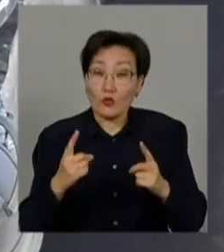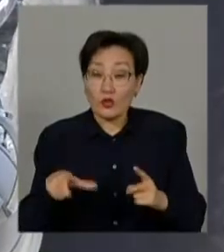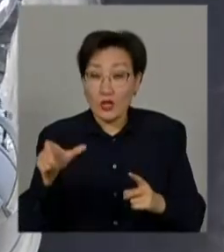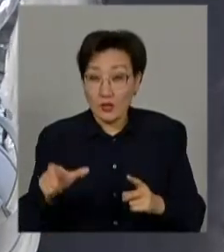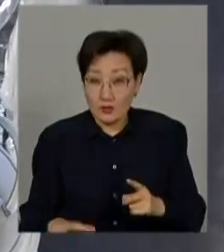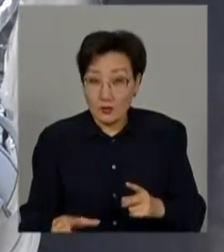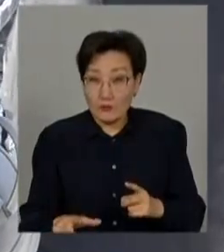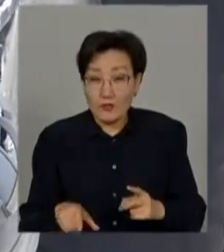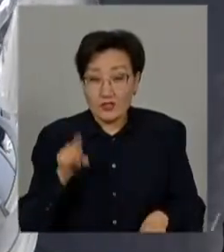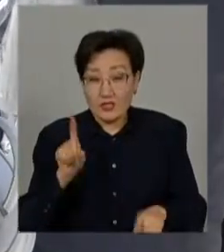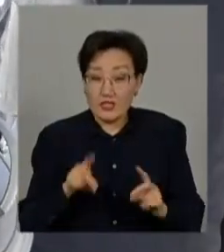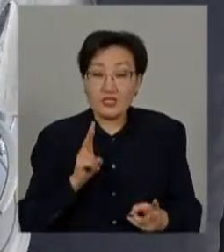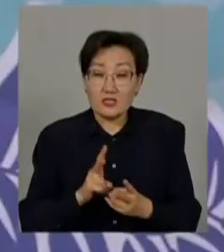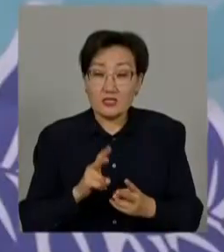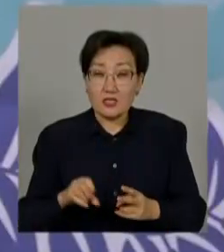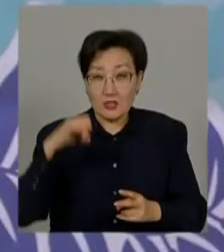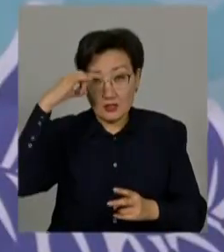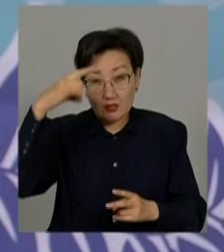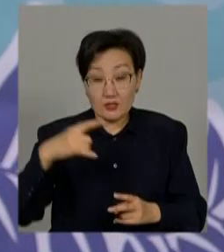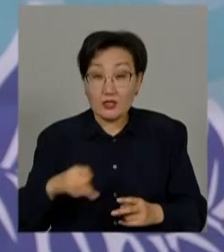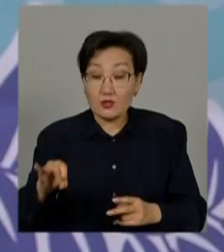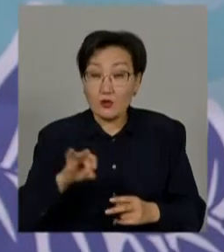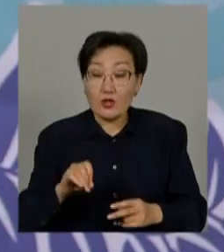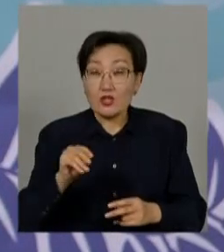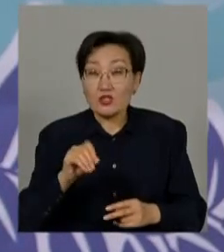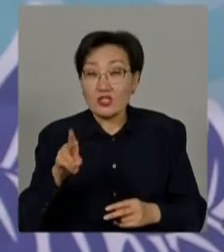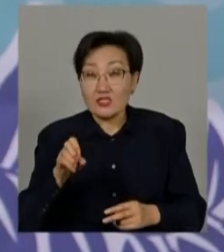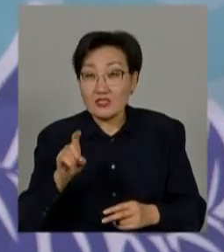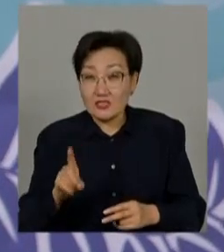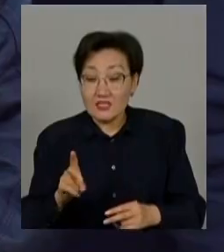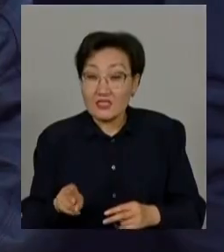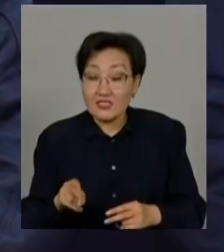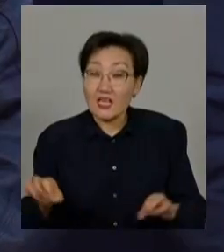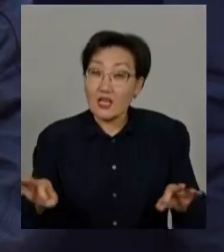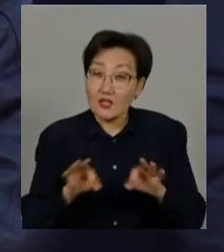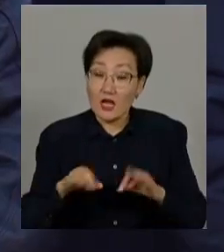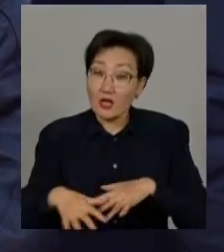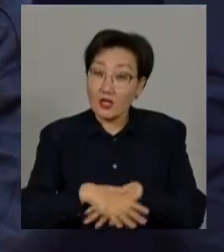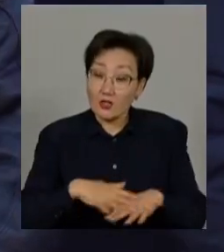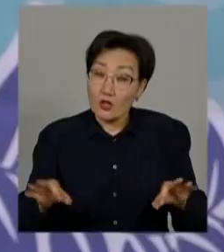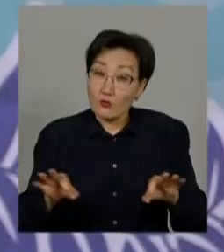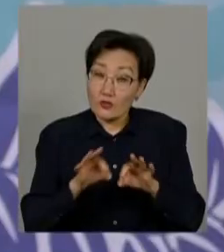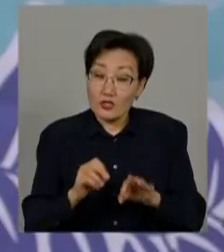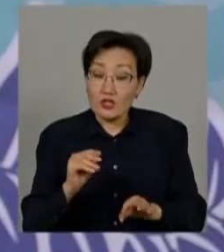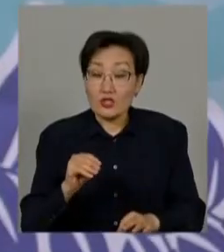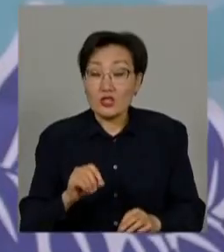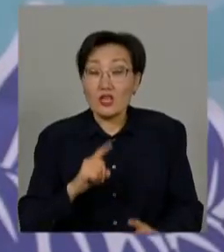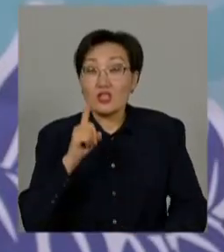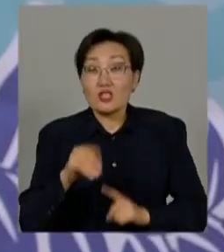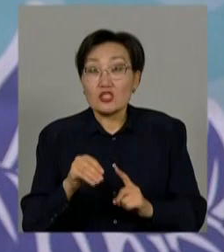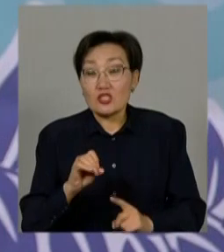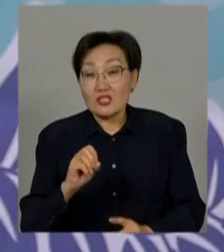сирек кездеседі бізді қазақ тарихында. Жезгиік әні халықтың әніне айналып кетті. Осы Жезқазғанға Жезгиік ескерткіш